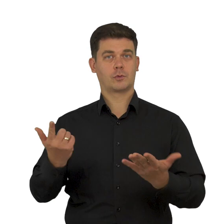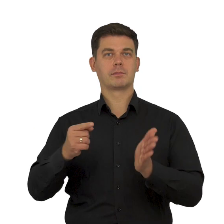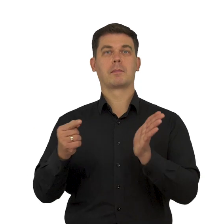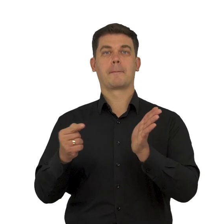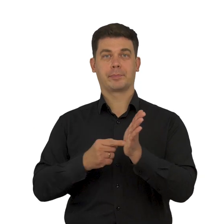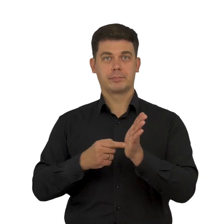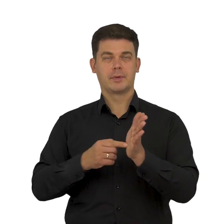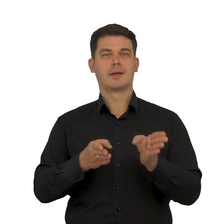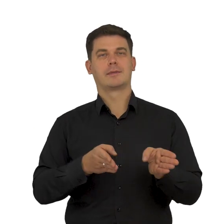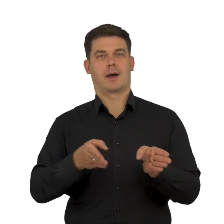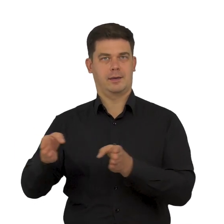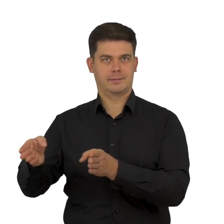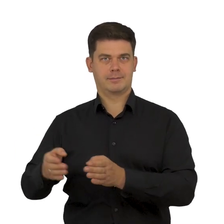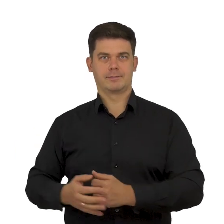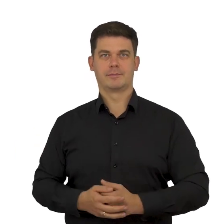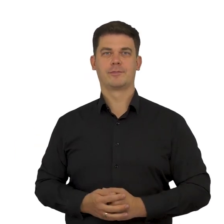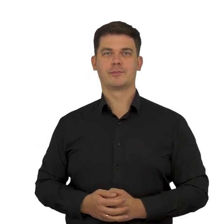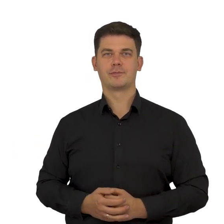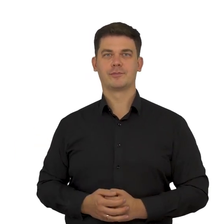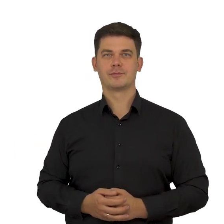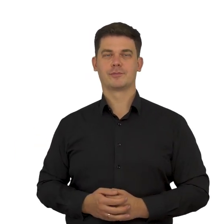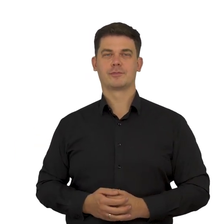I dotykamy dalej.